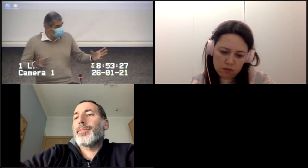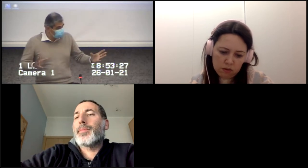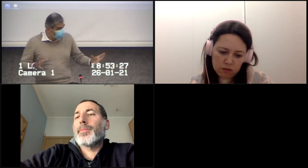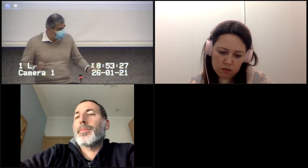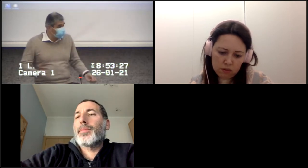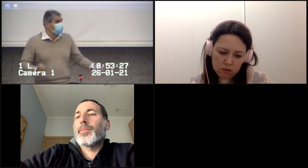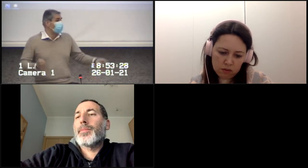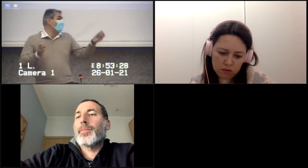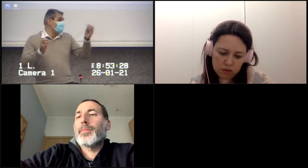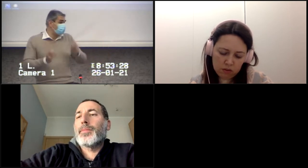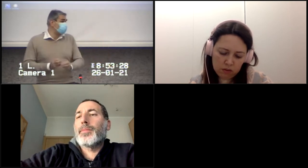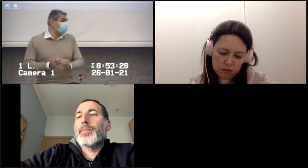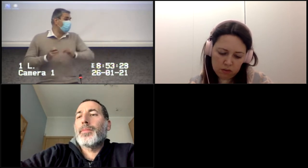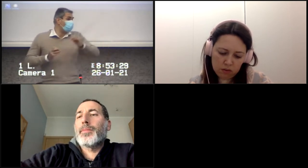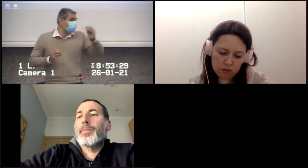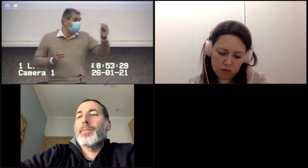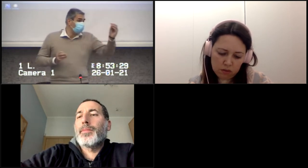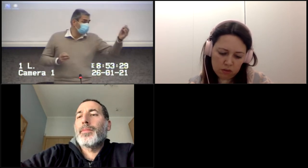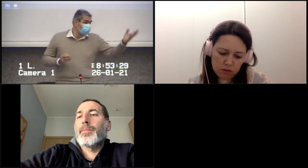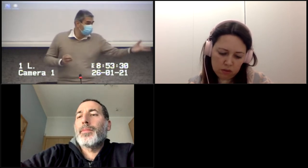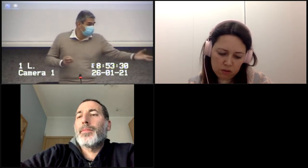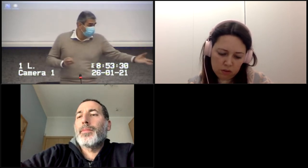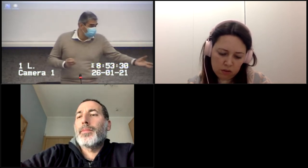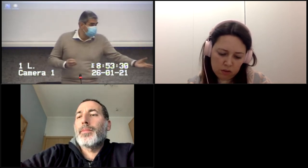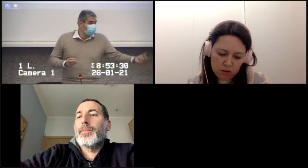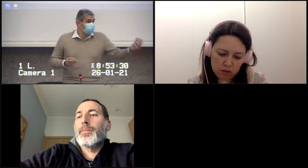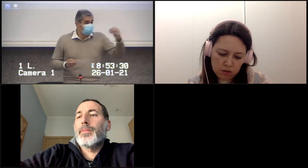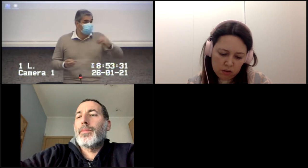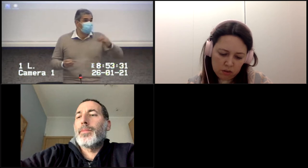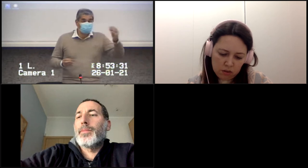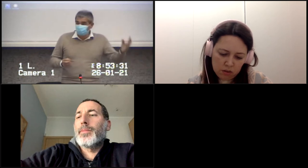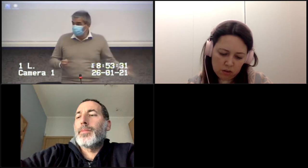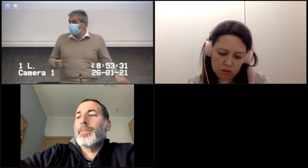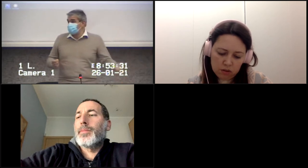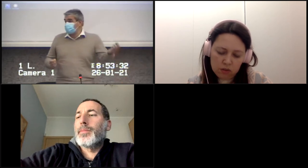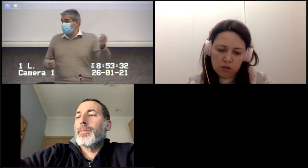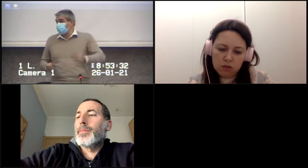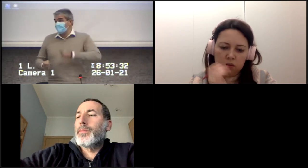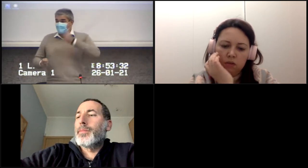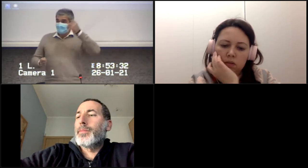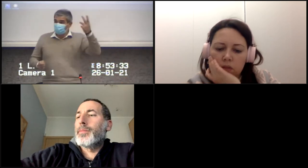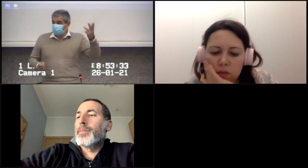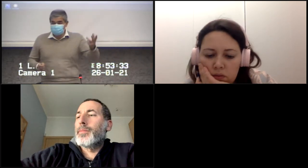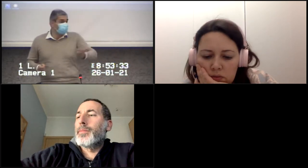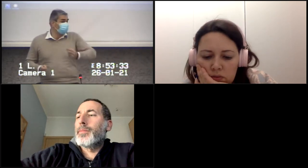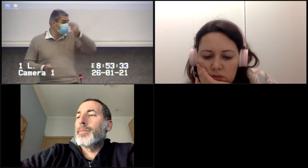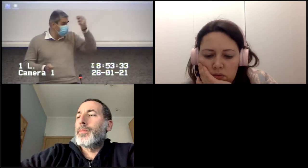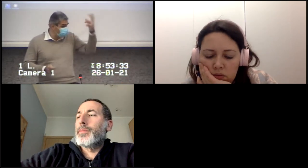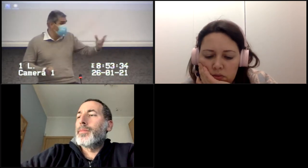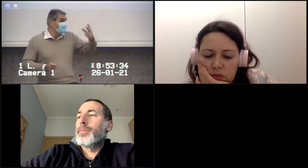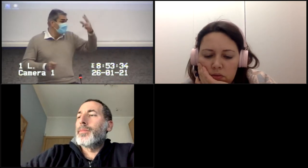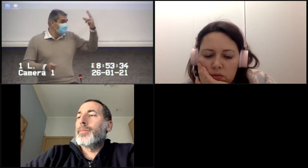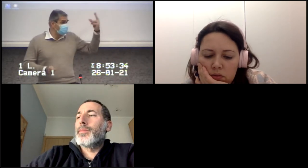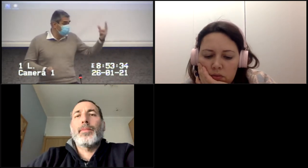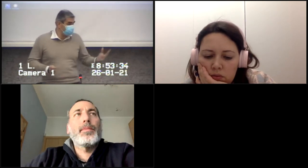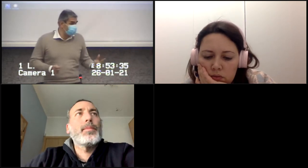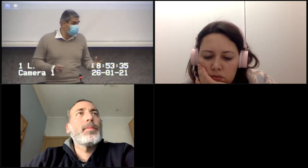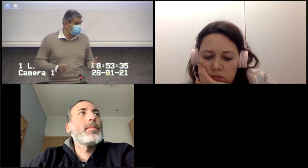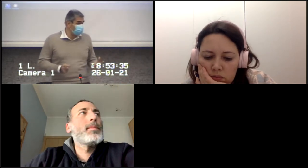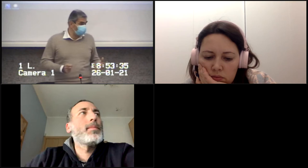di progettazione, spesso demandano con delle convenzioni a liberi professionisti, con l'occasionalità